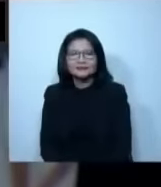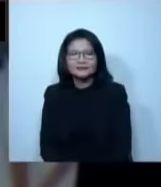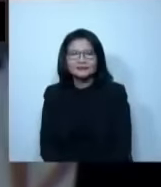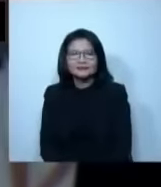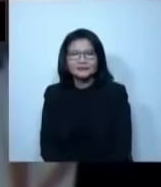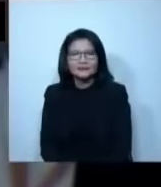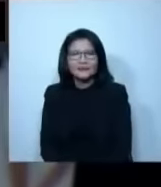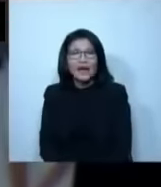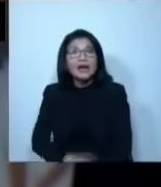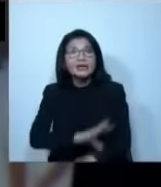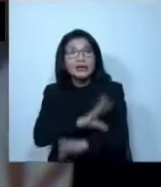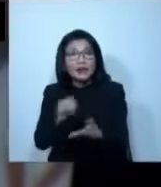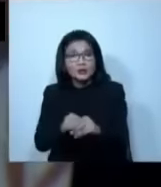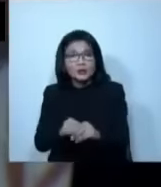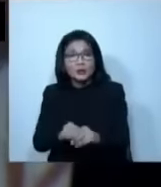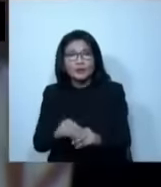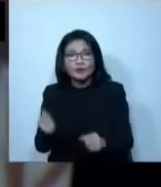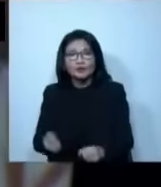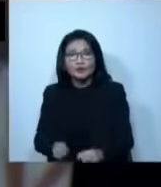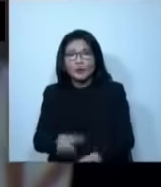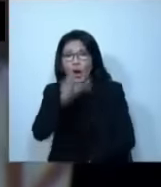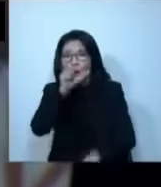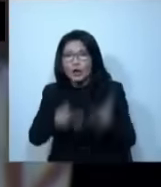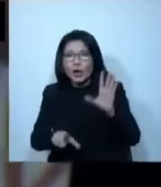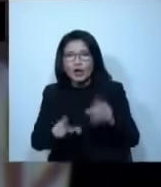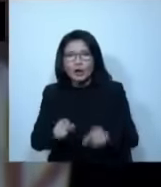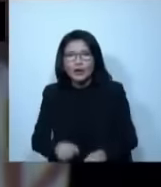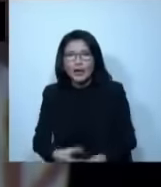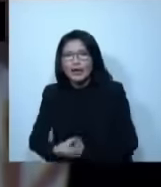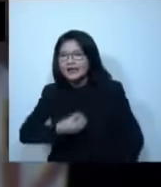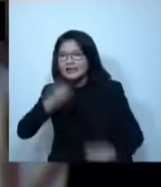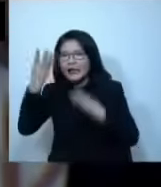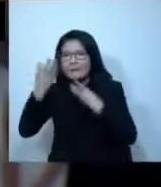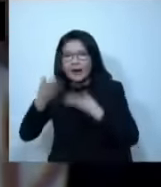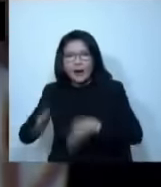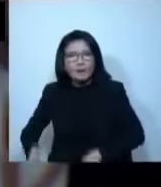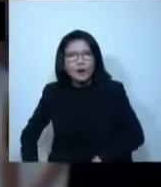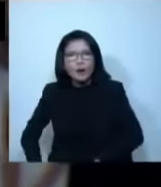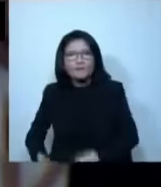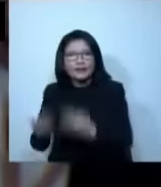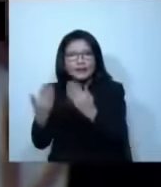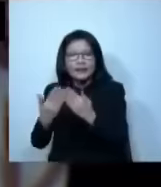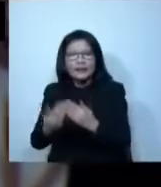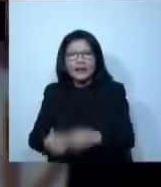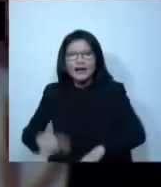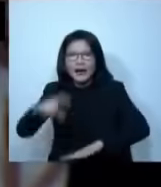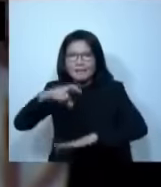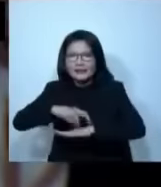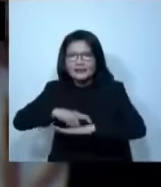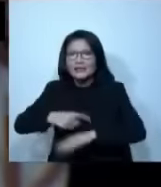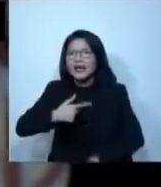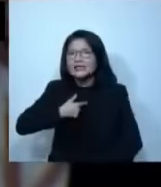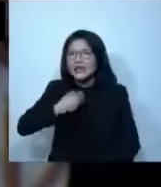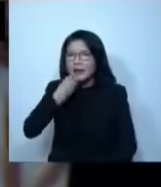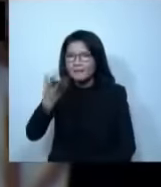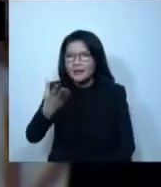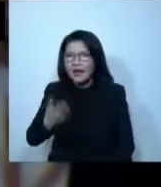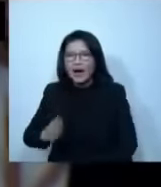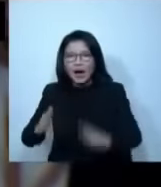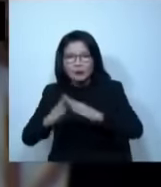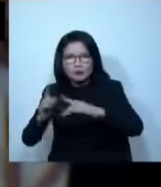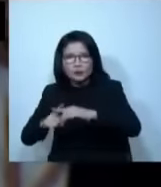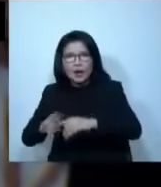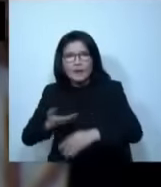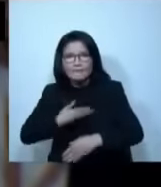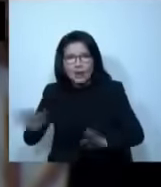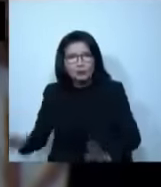Termasuk ketika umat Islam mau mendirikan masjid dan tidak bisa mendapat izinnya, saya bicara. Ketika umat Kristen mau